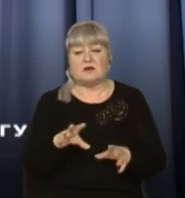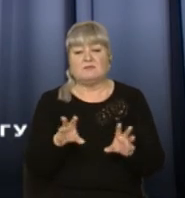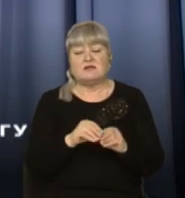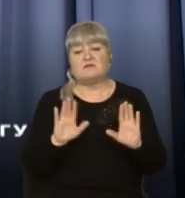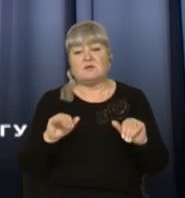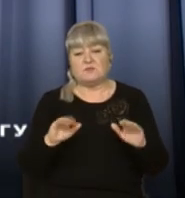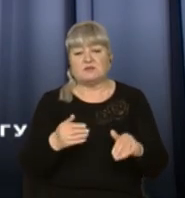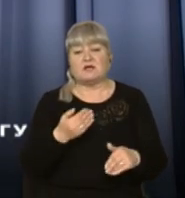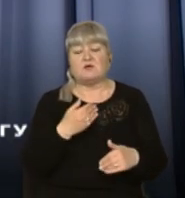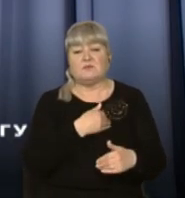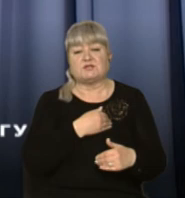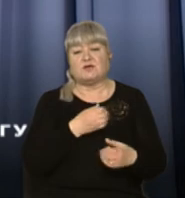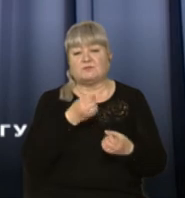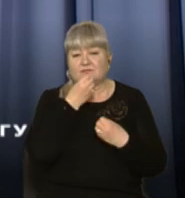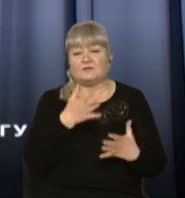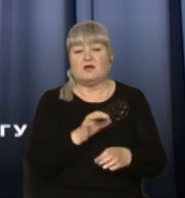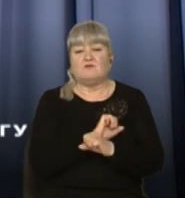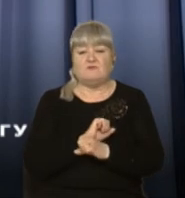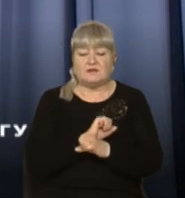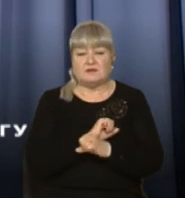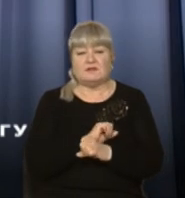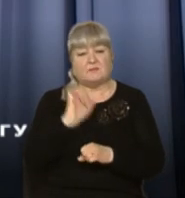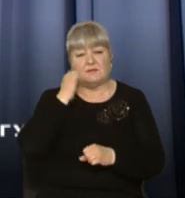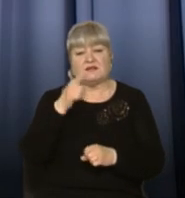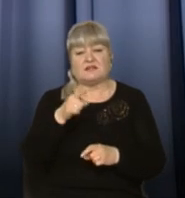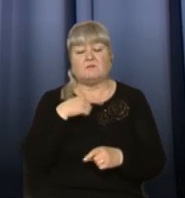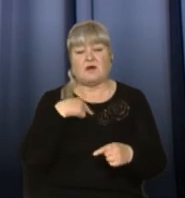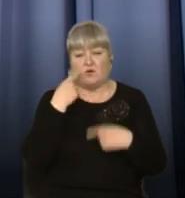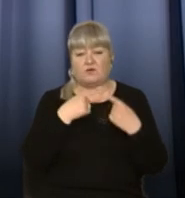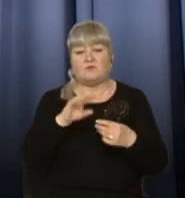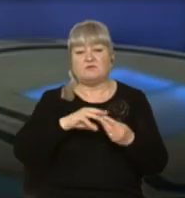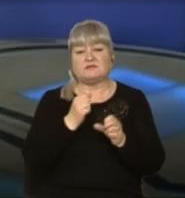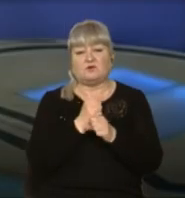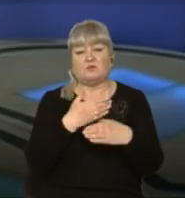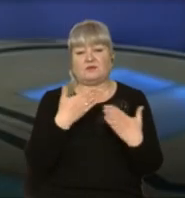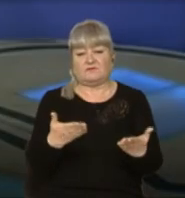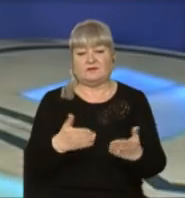вами ж я прощаюся, бажаю вдалих вихідних. Пам'ятайте, ми говоримо, висновки робите ви.